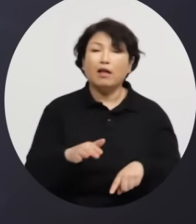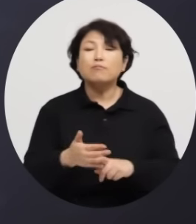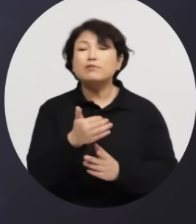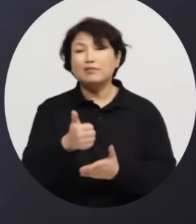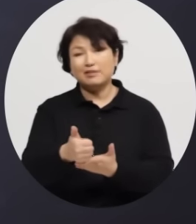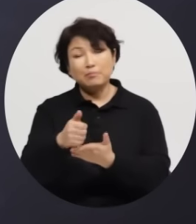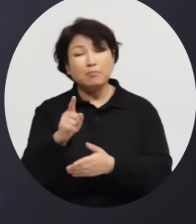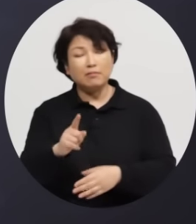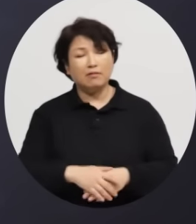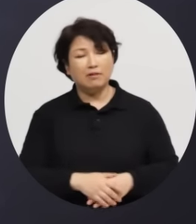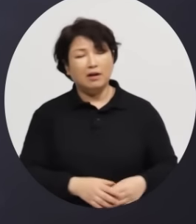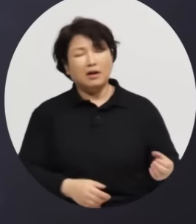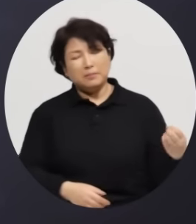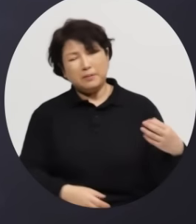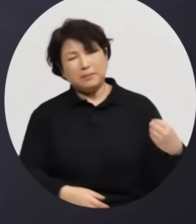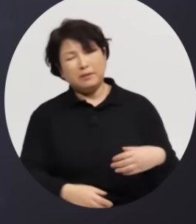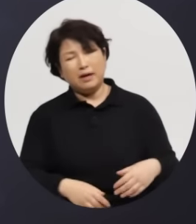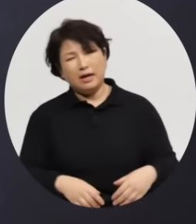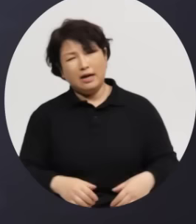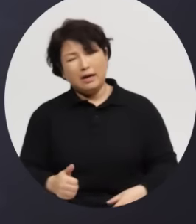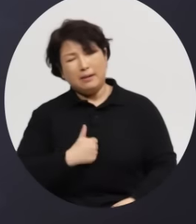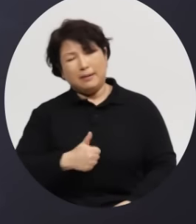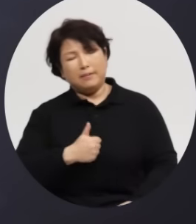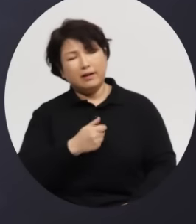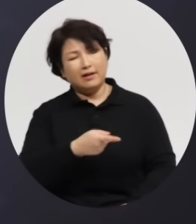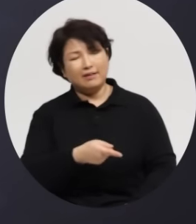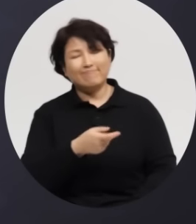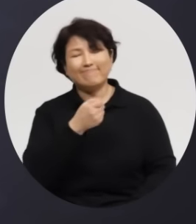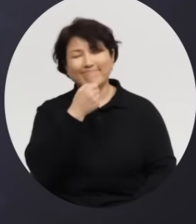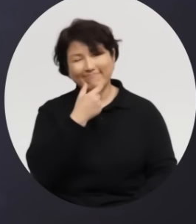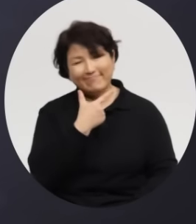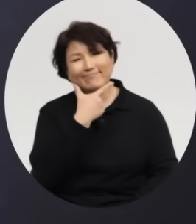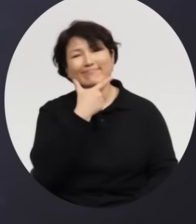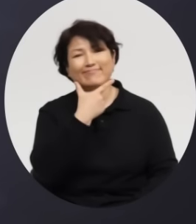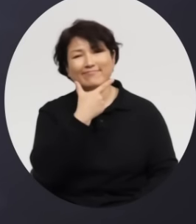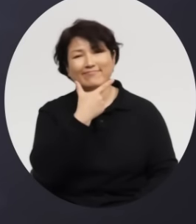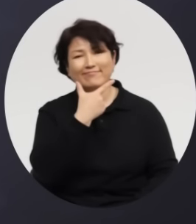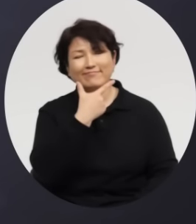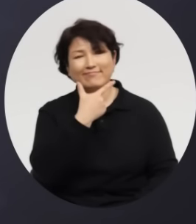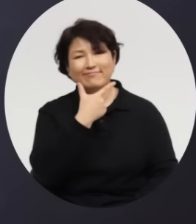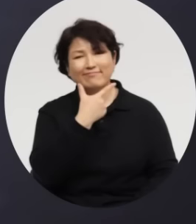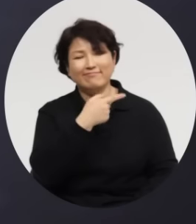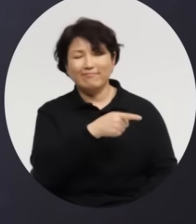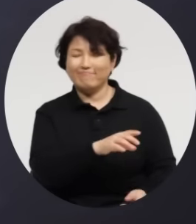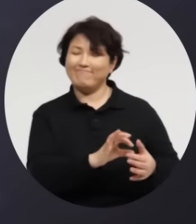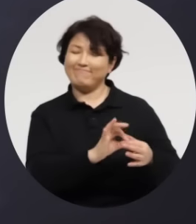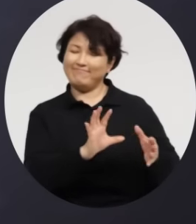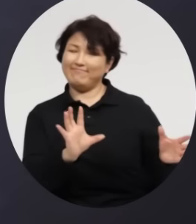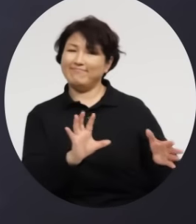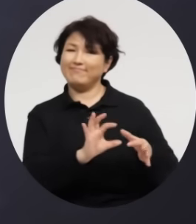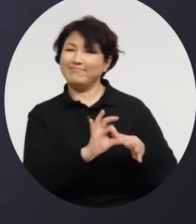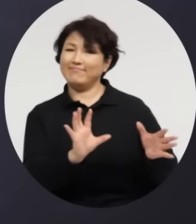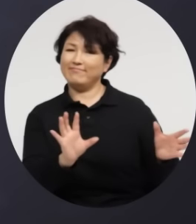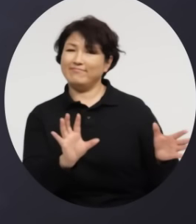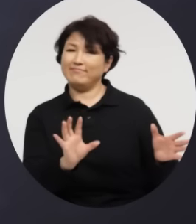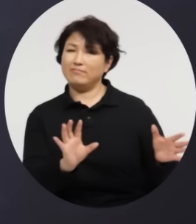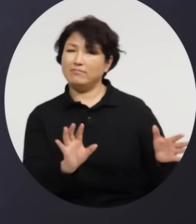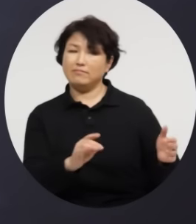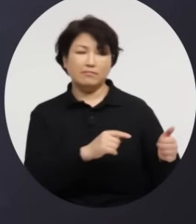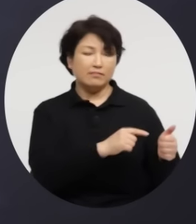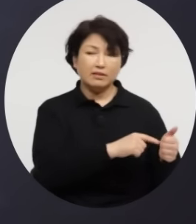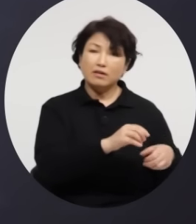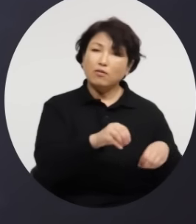부처님께서는 빙긋이 웃으셨어요. 상대가 막 욕을 하는데 빙긋이 웃었다. 그럼 거기에 끌려 들어가지 않은 거예요.